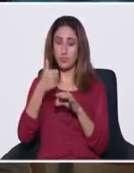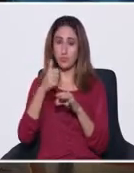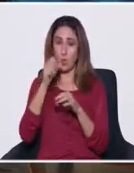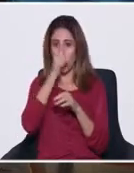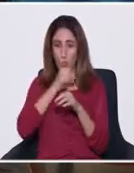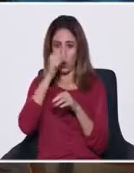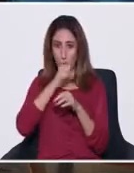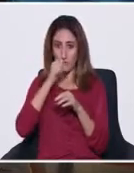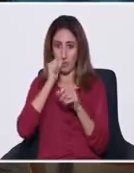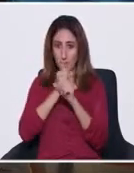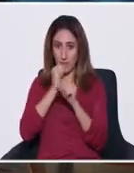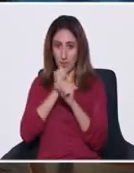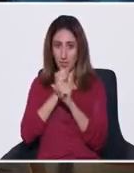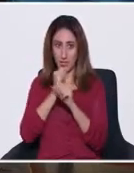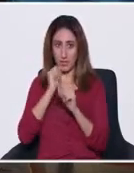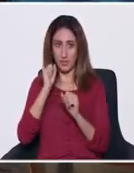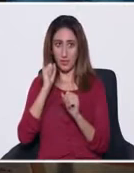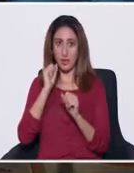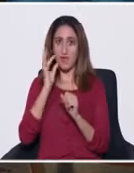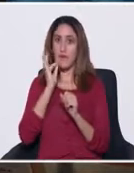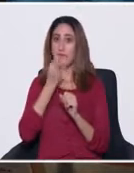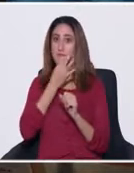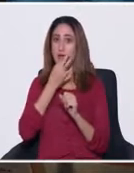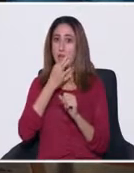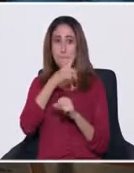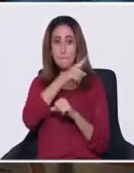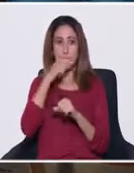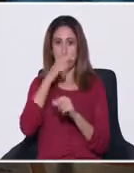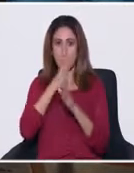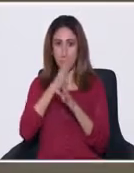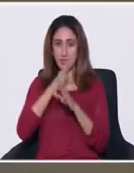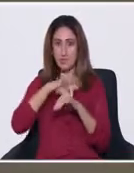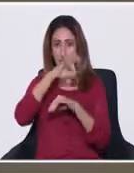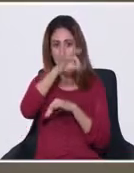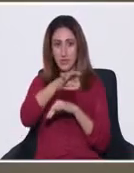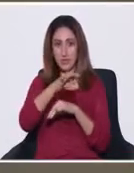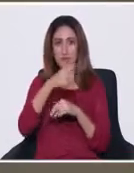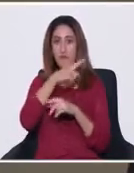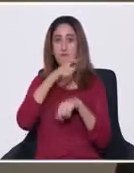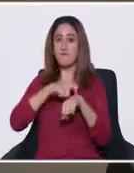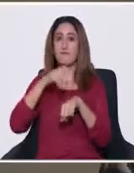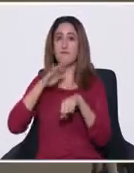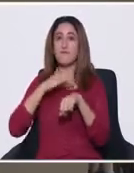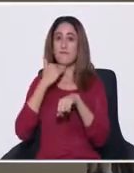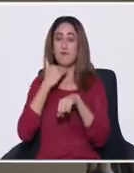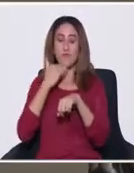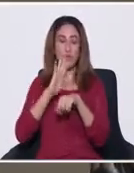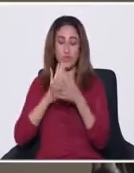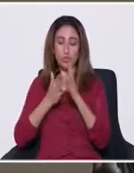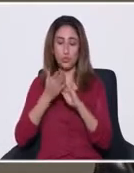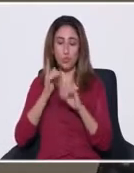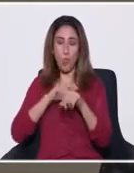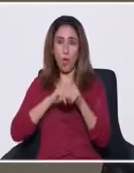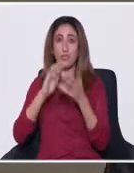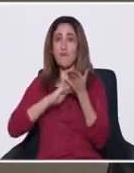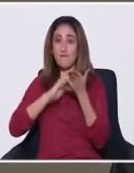الاغنيه، واتاجل الفيلم اللي كنا بنعمله لدنيا. فبقى عند دنيا وقت فاضي، دنيا سمعت الاغنيه عجبتها جدا، وقلت